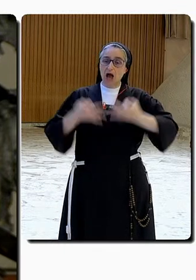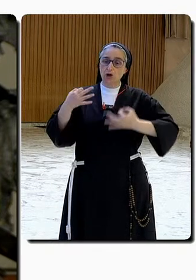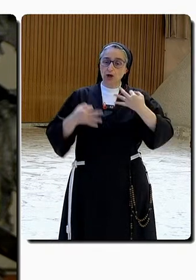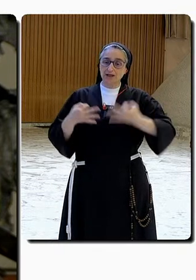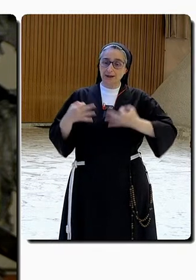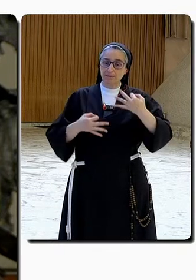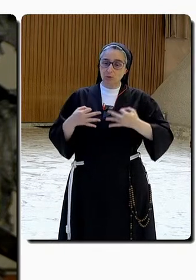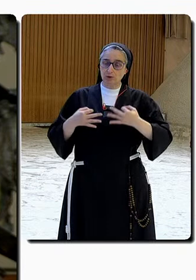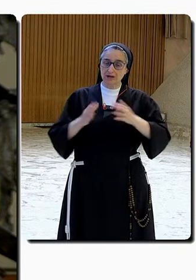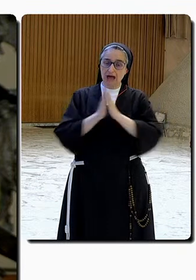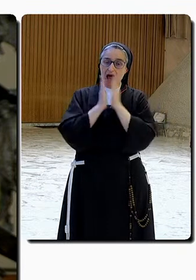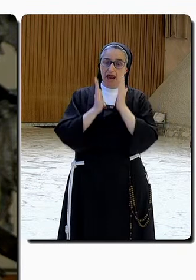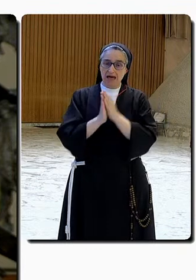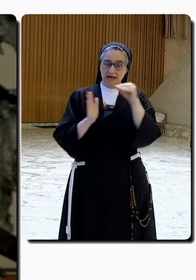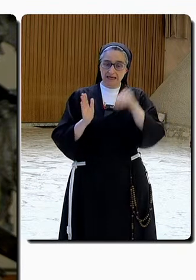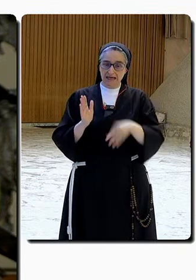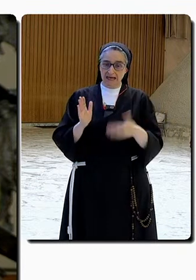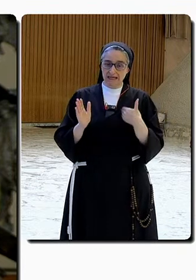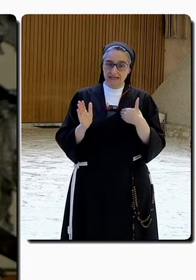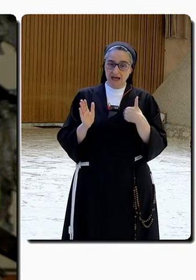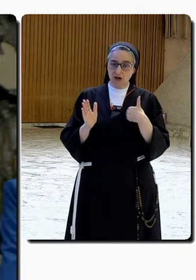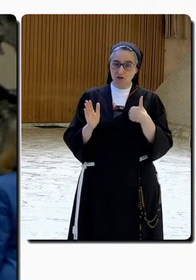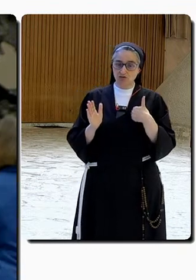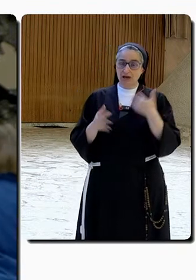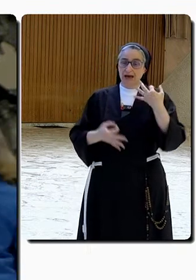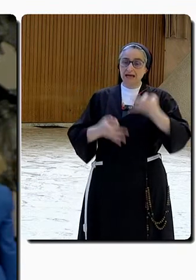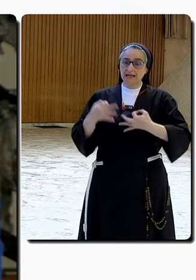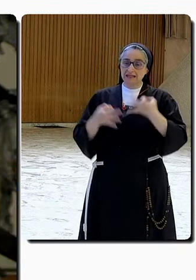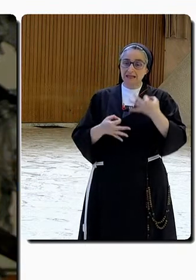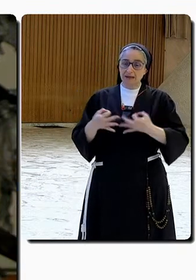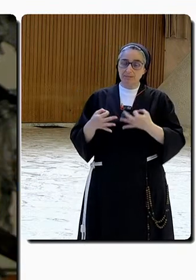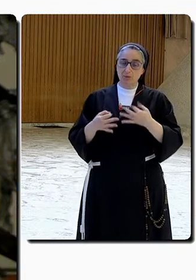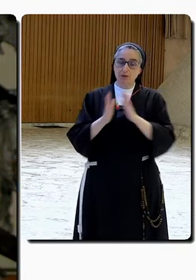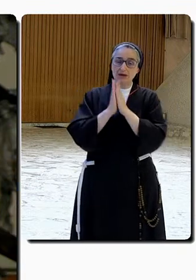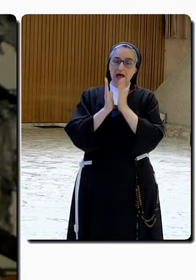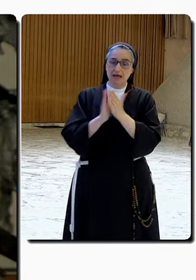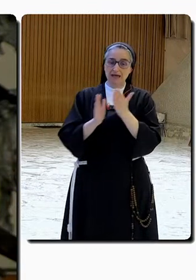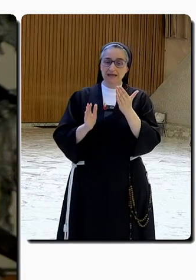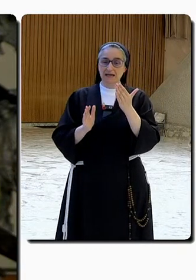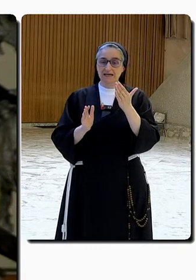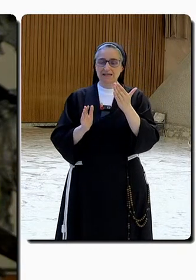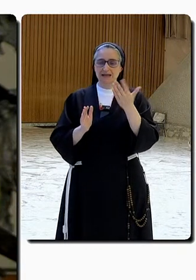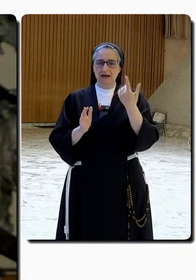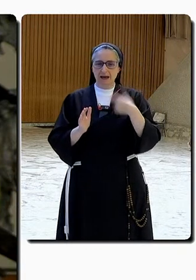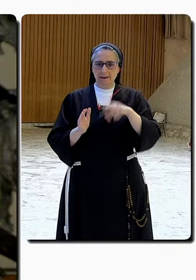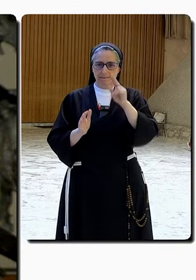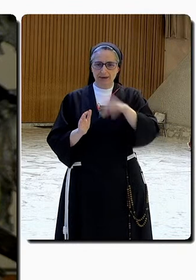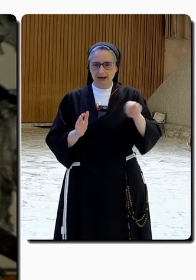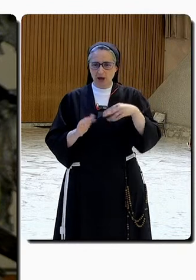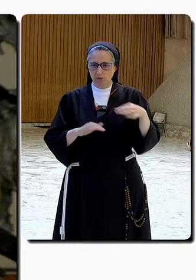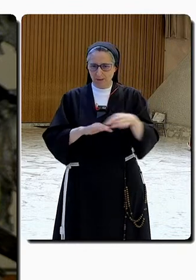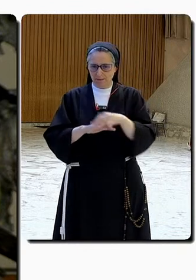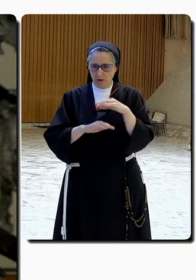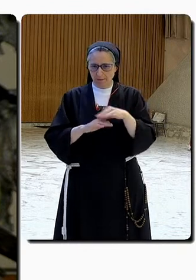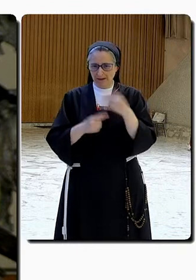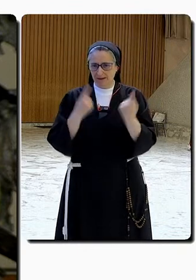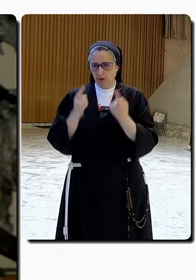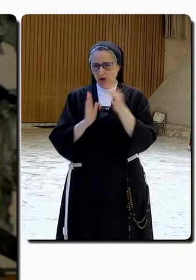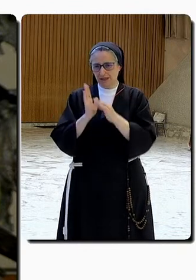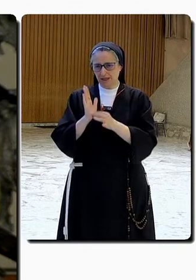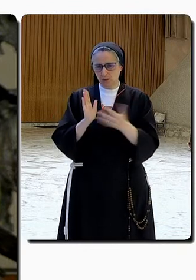giudiziale in Lettonia, presso il Tribunale della Chiesa, dove, come sapete, si affrontano le